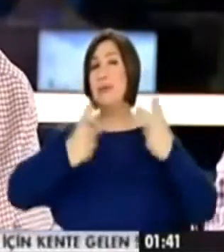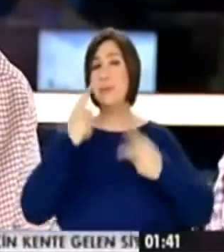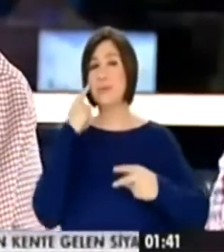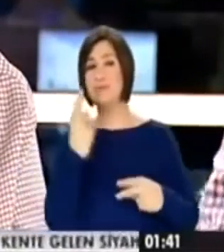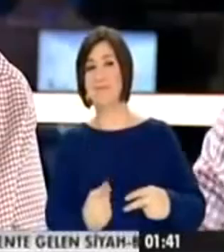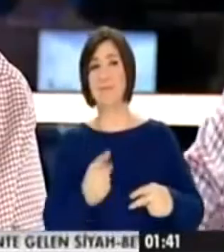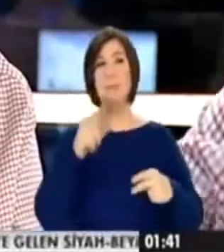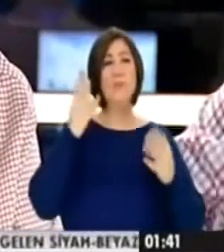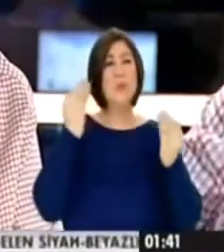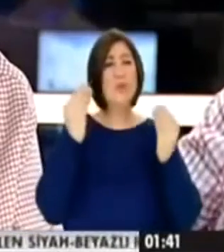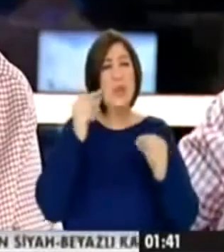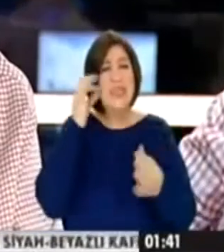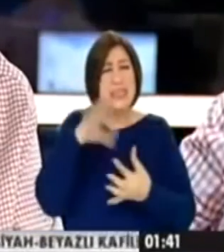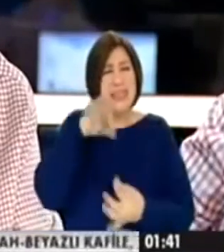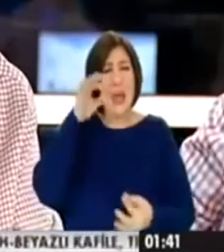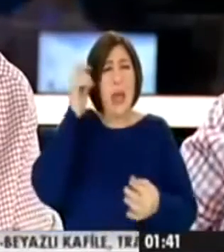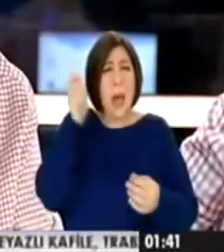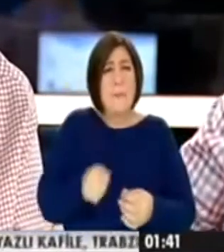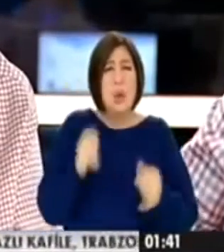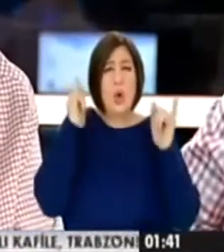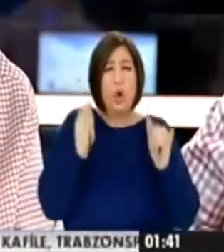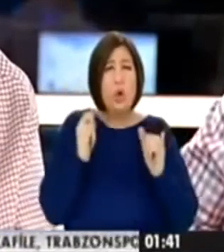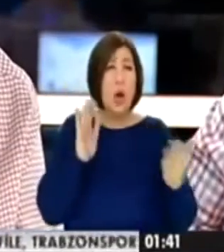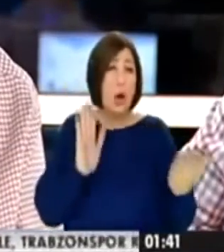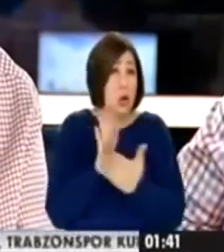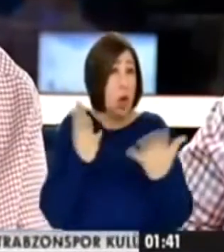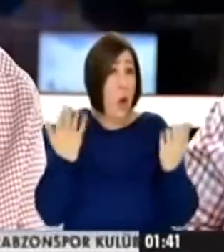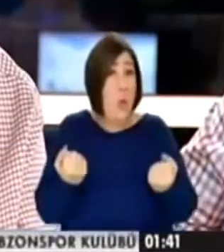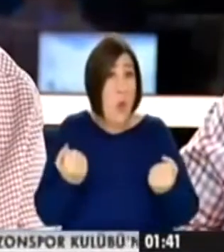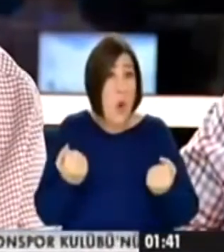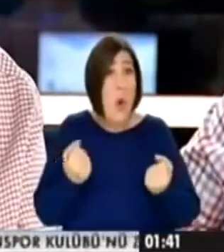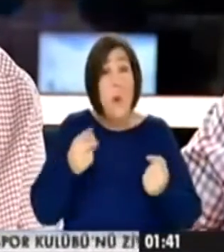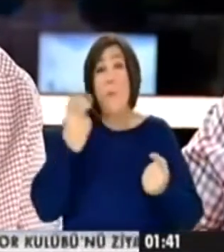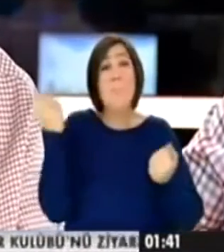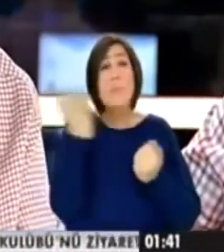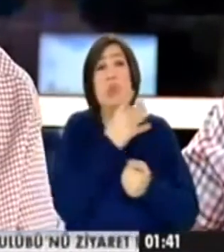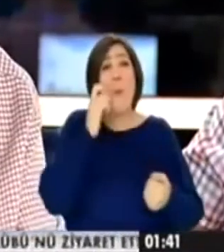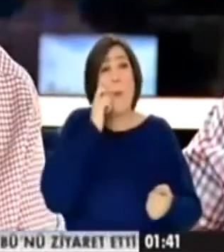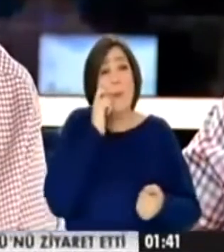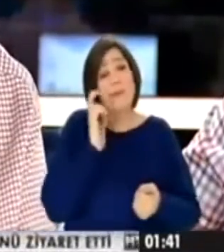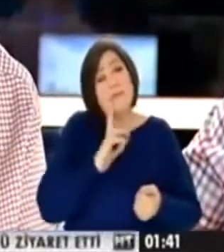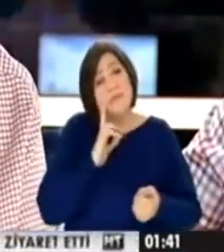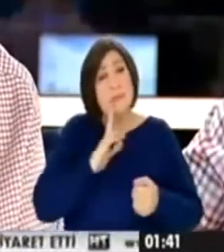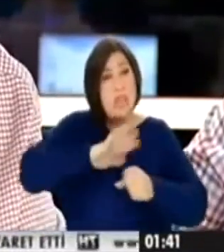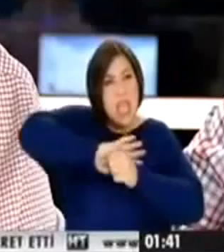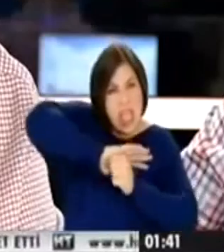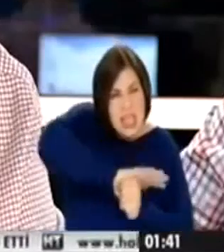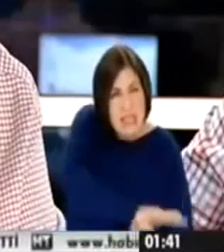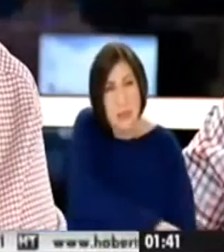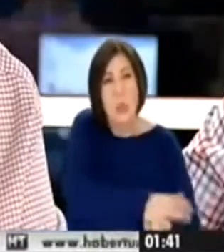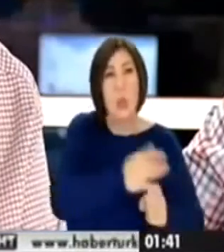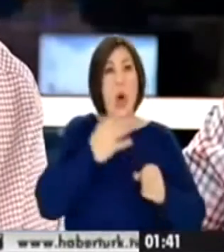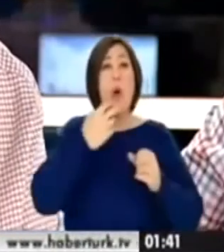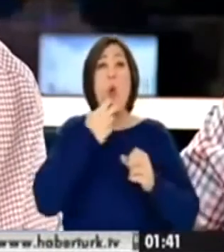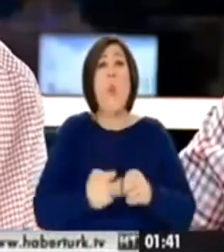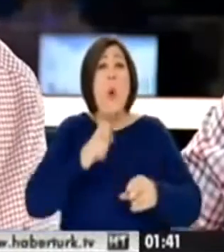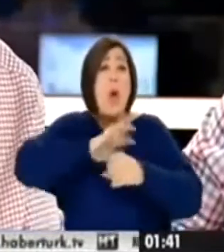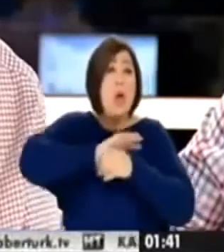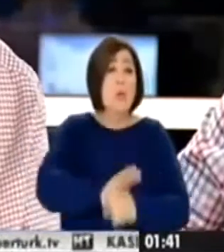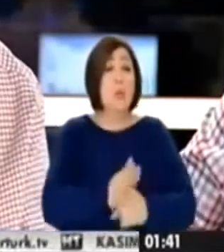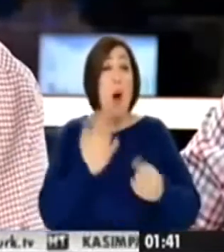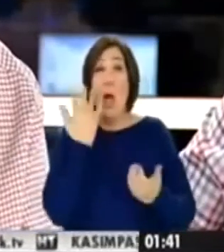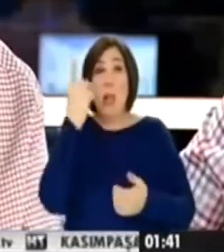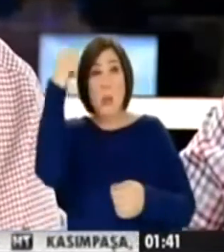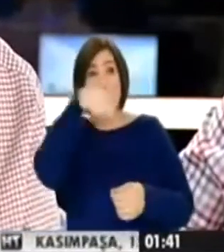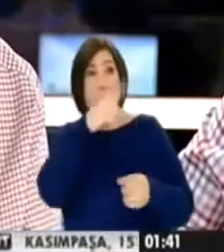dünyada birçok insan yaptığı kötülüğe karşılığını almıyor. Birçok masum eziliyor. Hayatının sonuna kadar da ezilerek gidiyor. Ha Allah niye